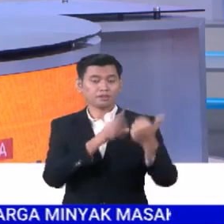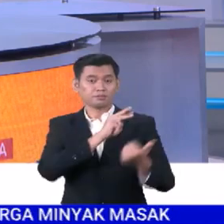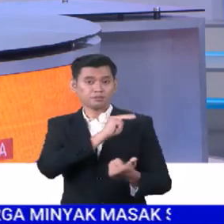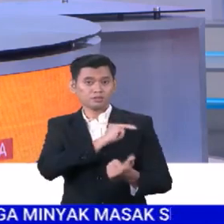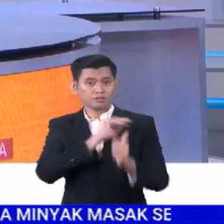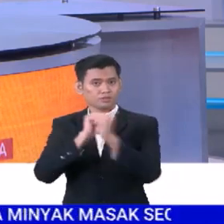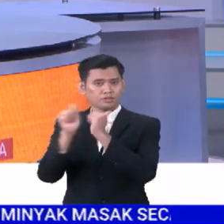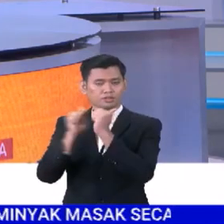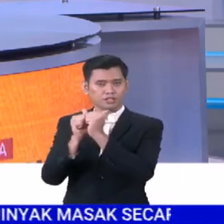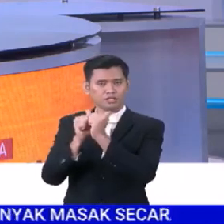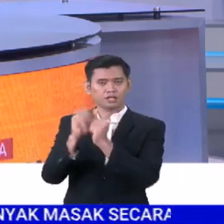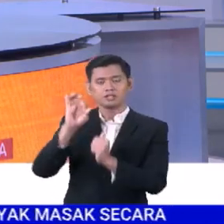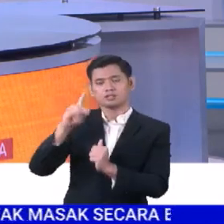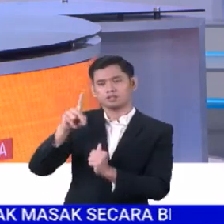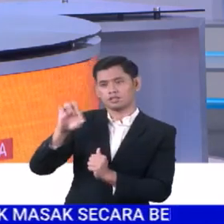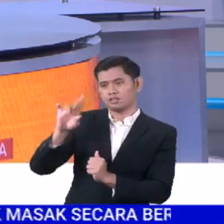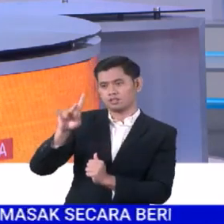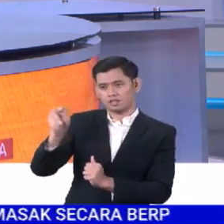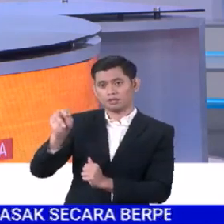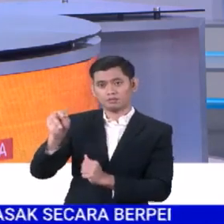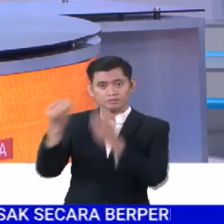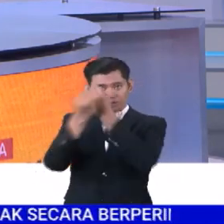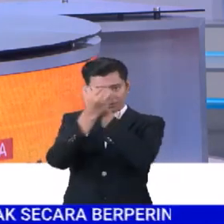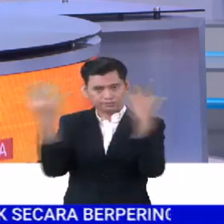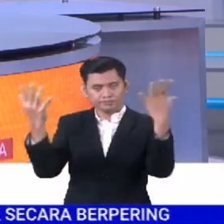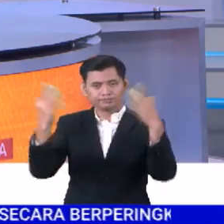Sukan Senator Datuk Seri Tian Len Ke.